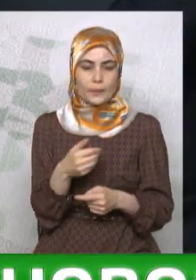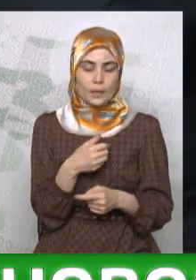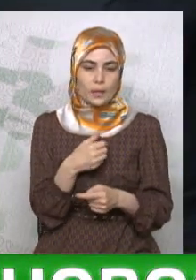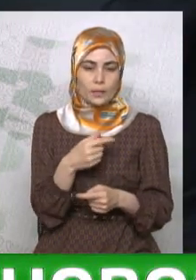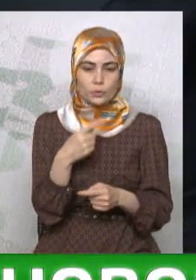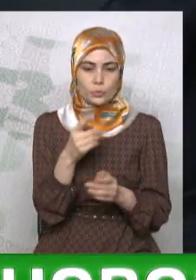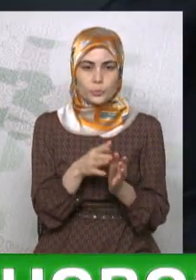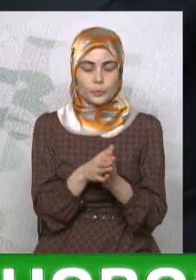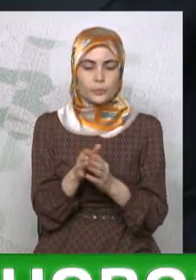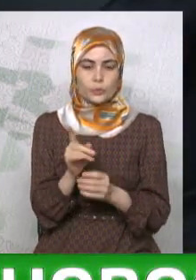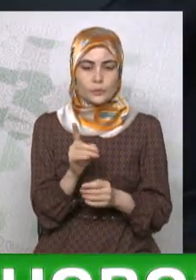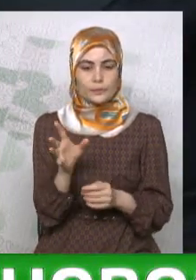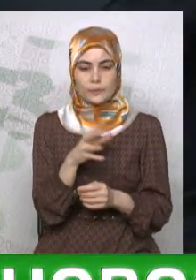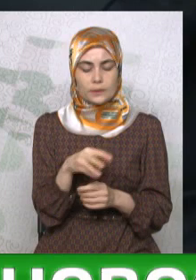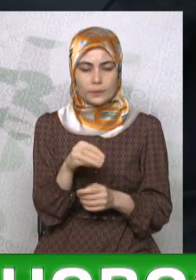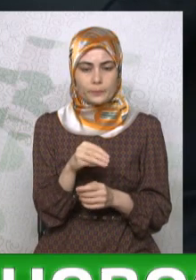обратиться ко всем